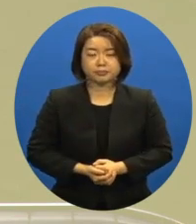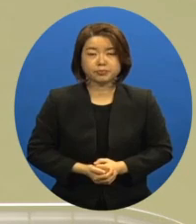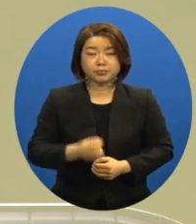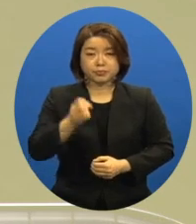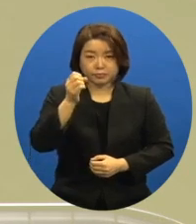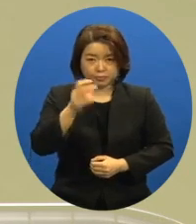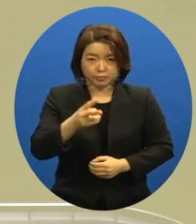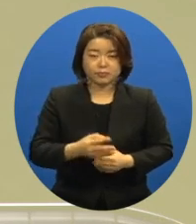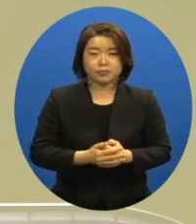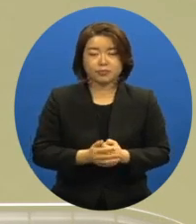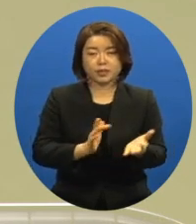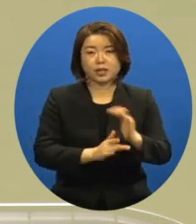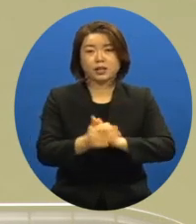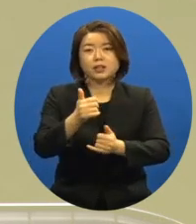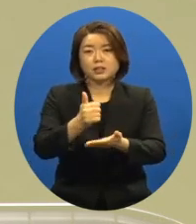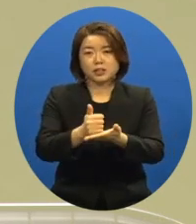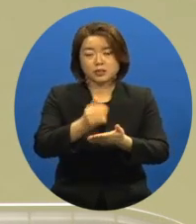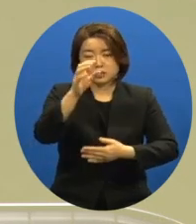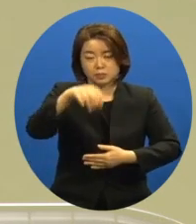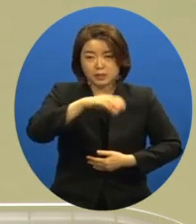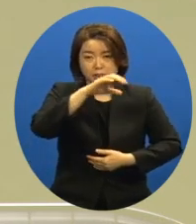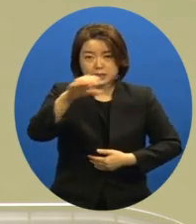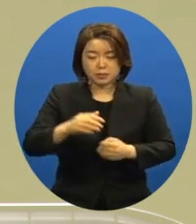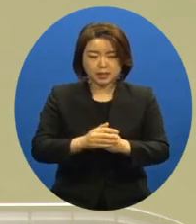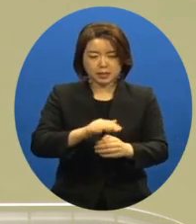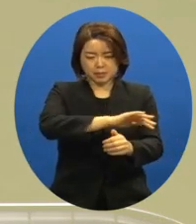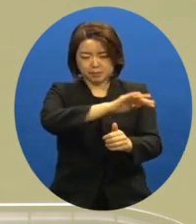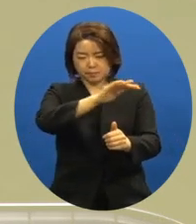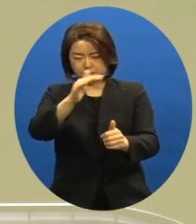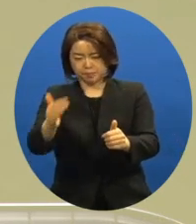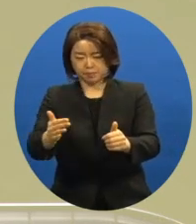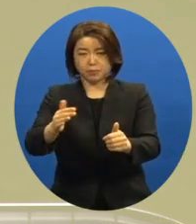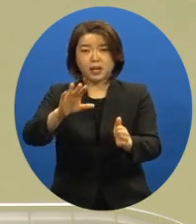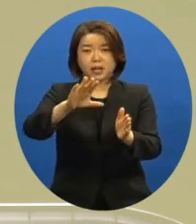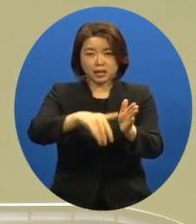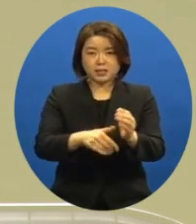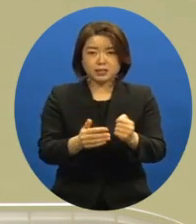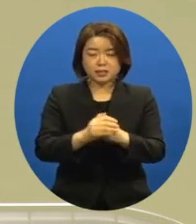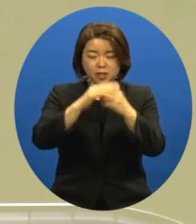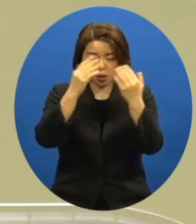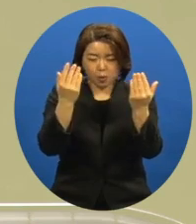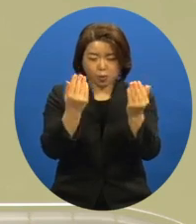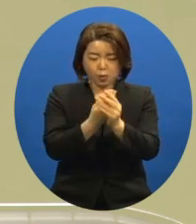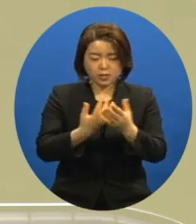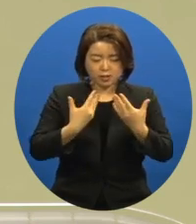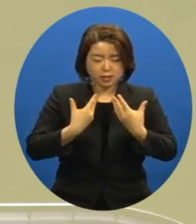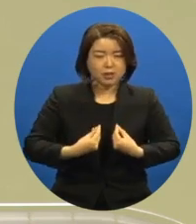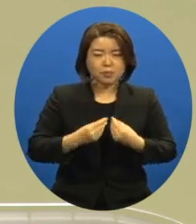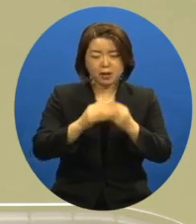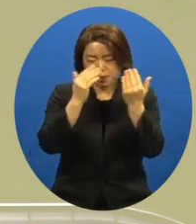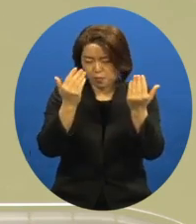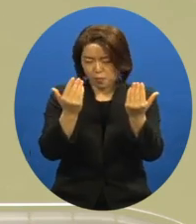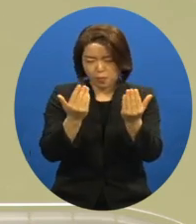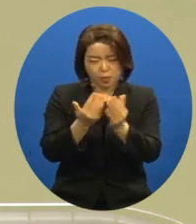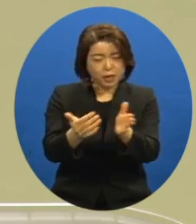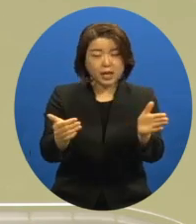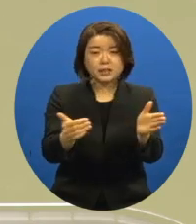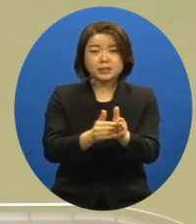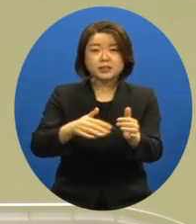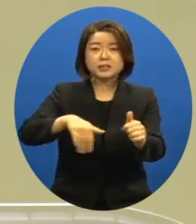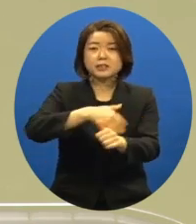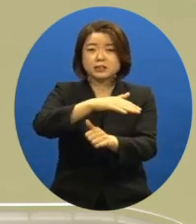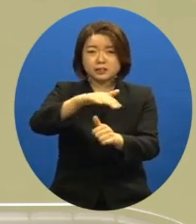그러면서 예수님께서 십자가에 무덤에 묻히셨을 때 완전한 절망, 모든 게 다 끝난 그